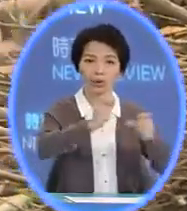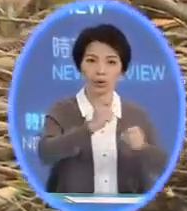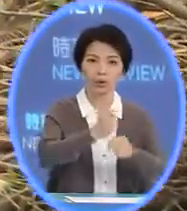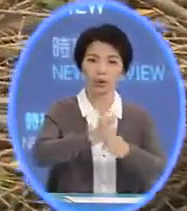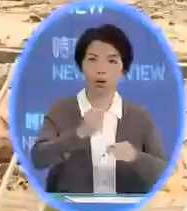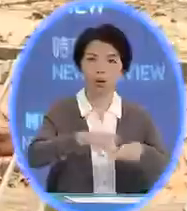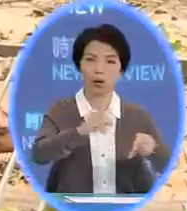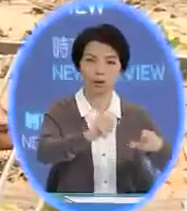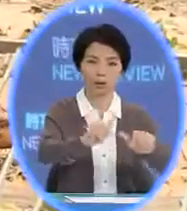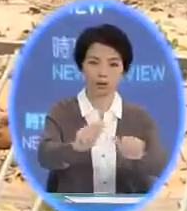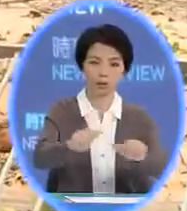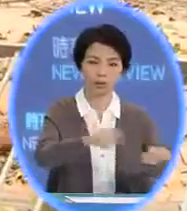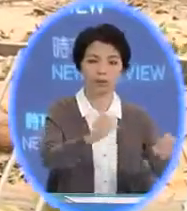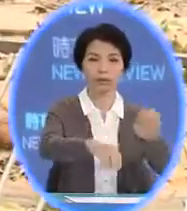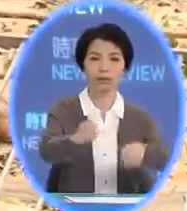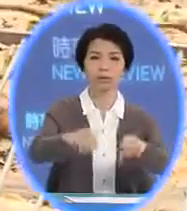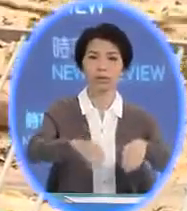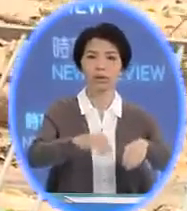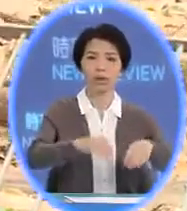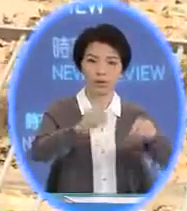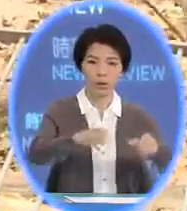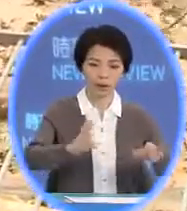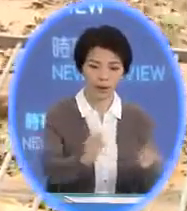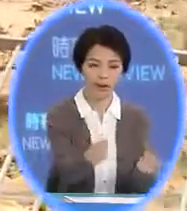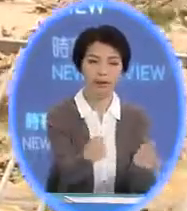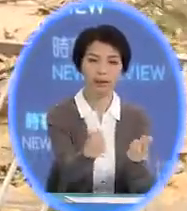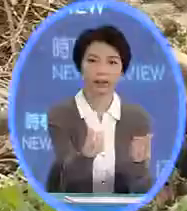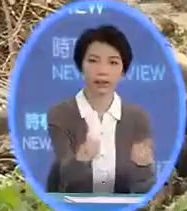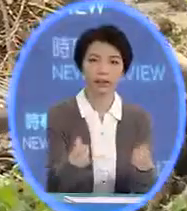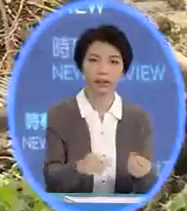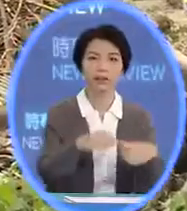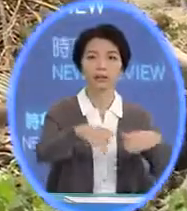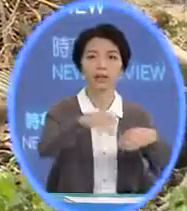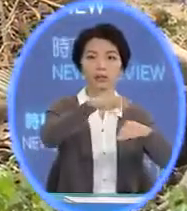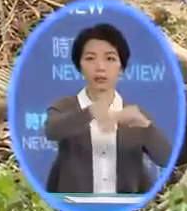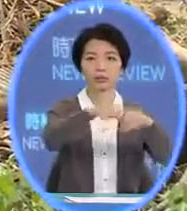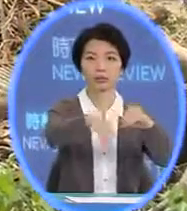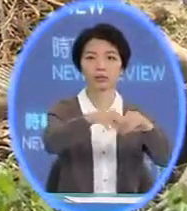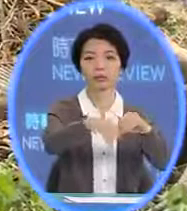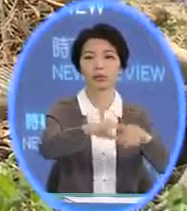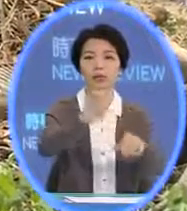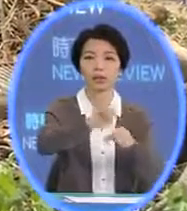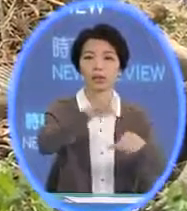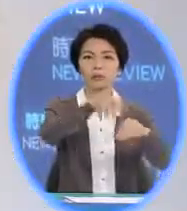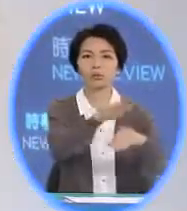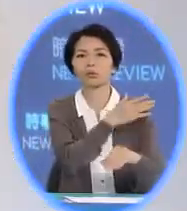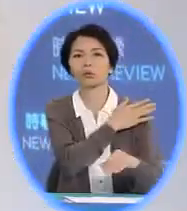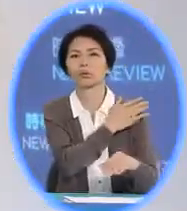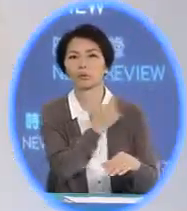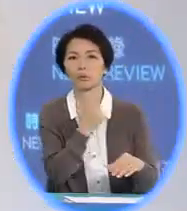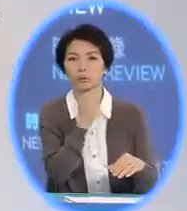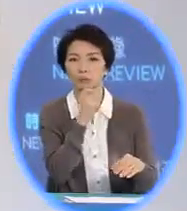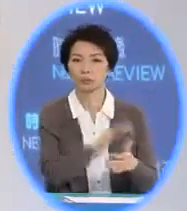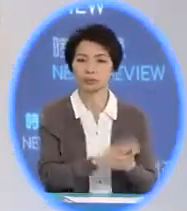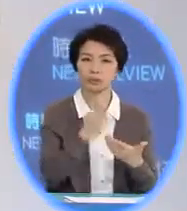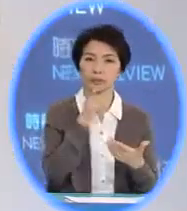料啊，或者係本身種翻落泥土其實都 OK 噶嘛。你如果擺喺堆填，其實係你加重個堆填區負擔。